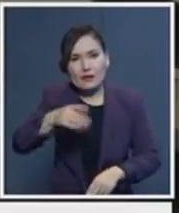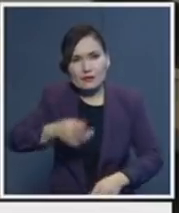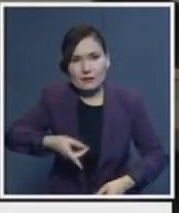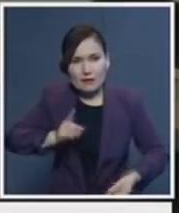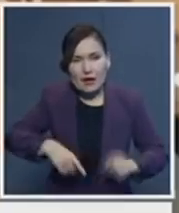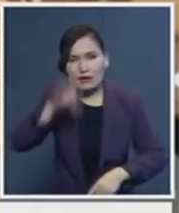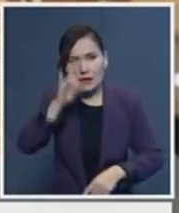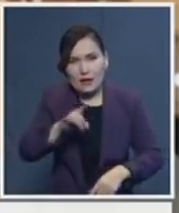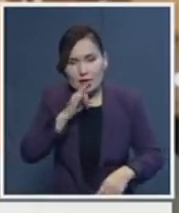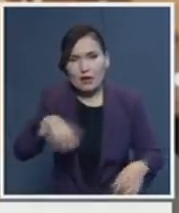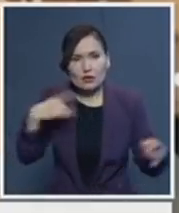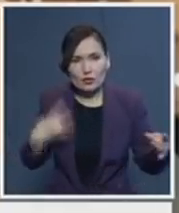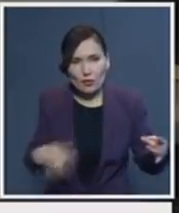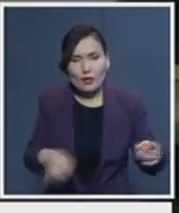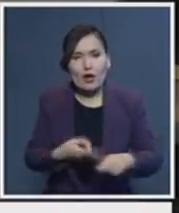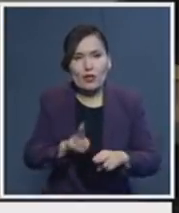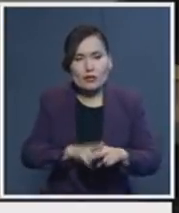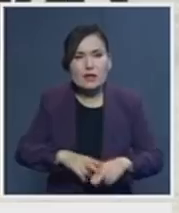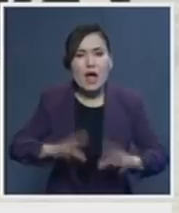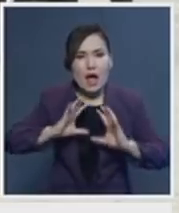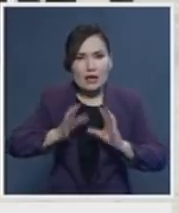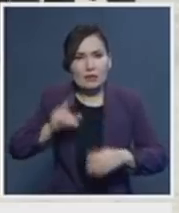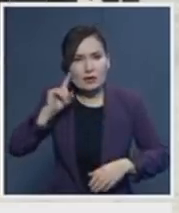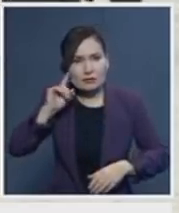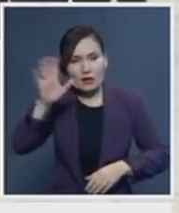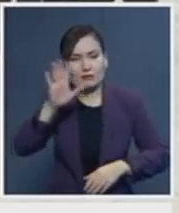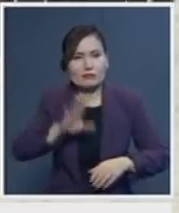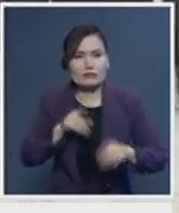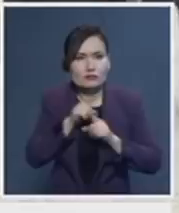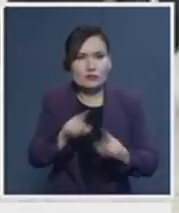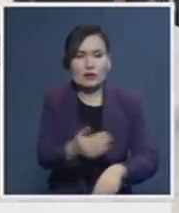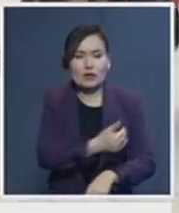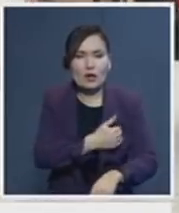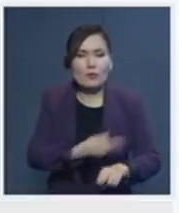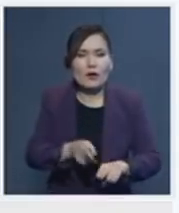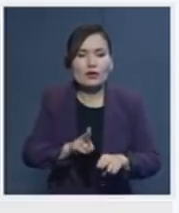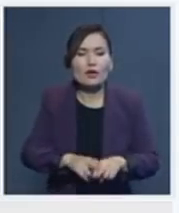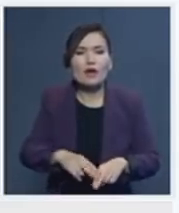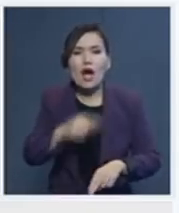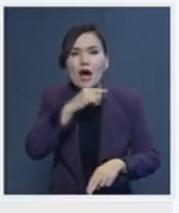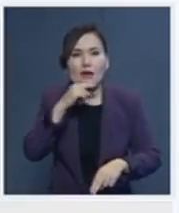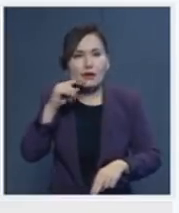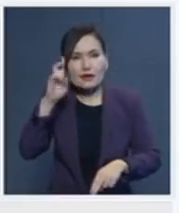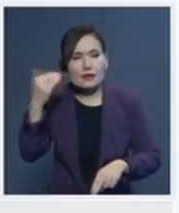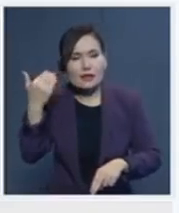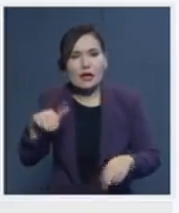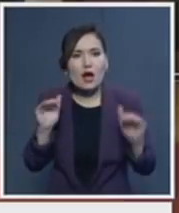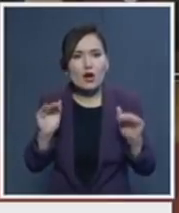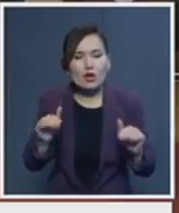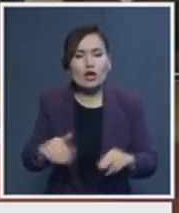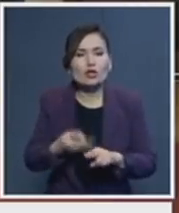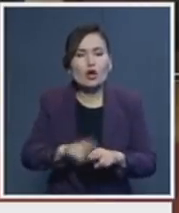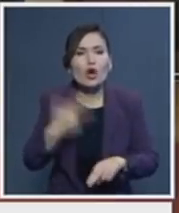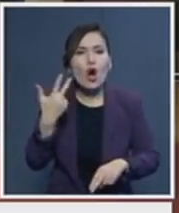домбыра. Осы домбыраны әлімге танытам. Астрахань өнер және мәдениет колледжіндегі домбыра тобында 30 студент білім